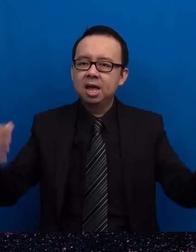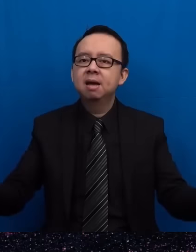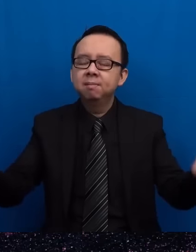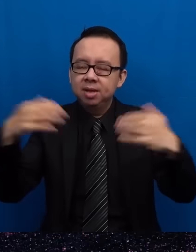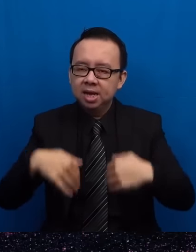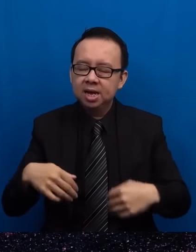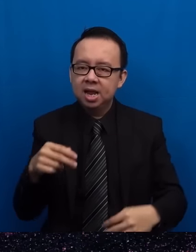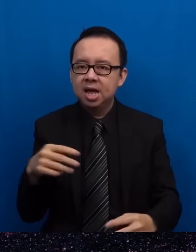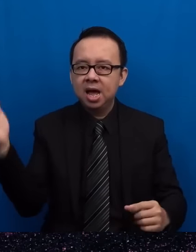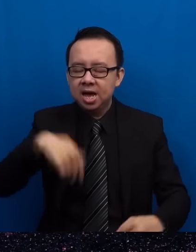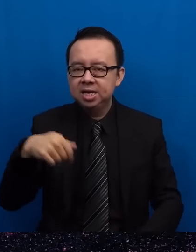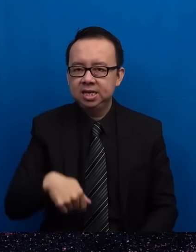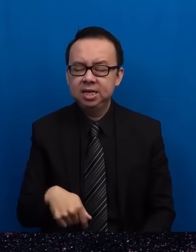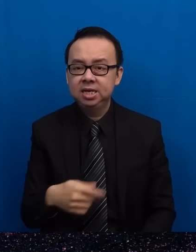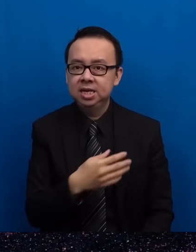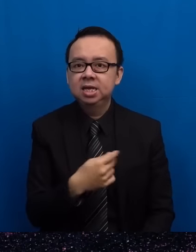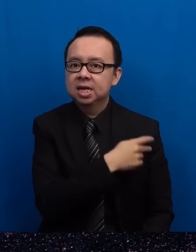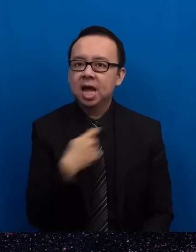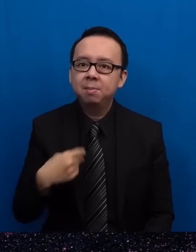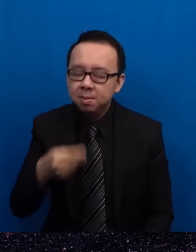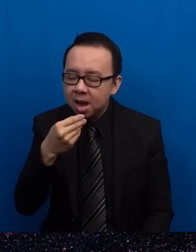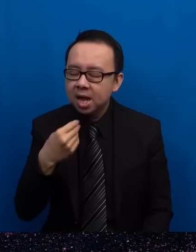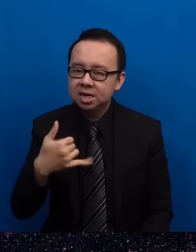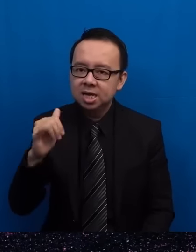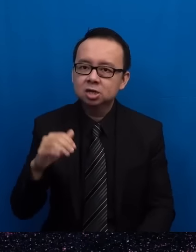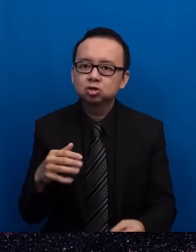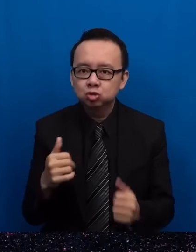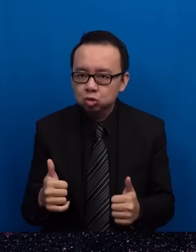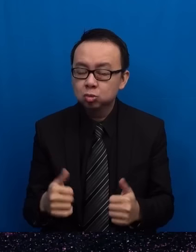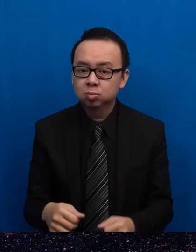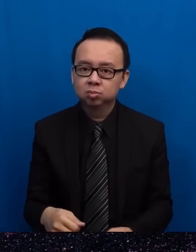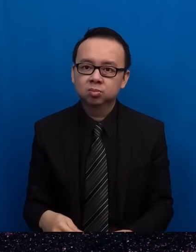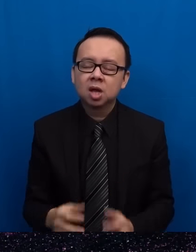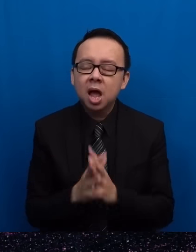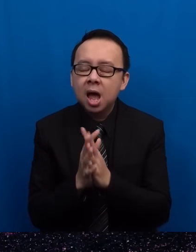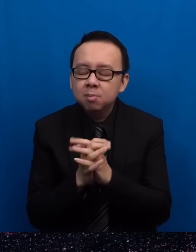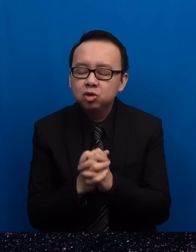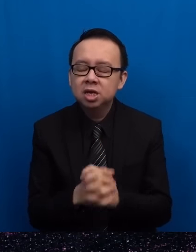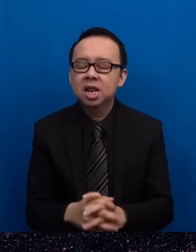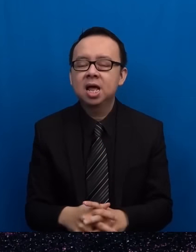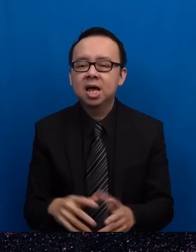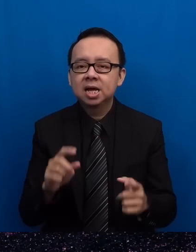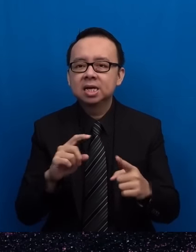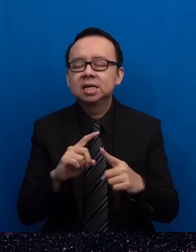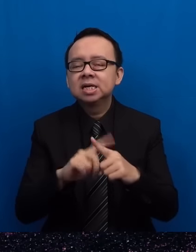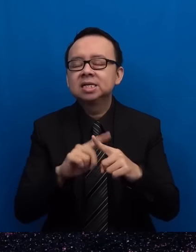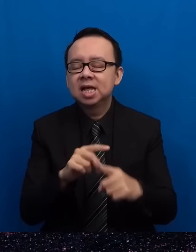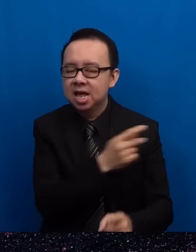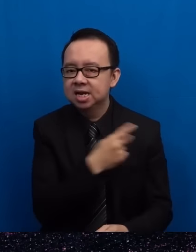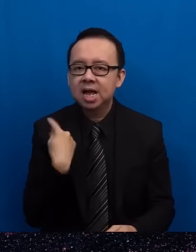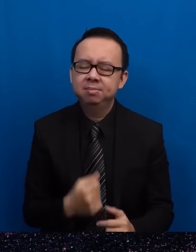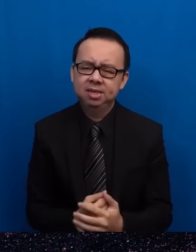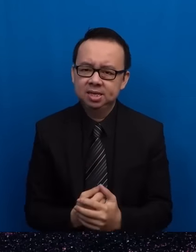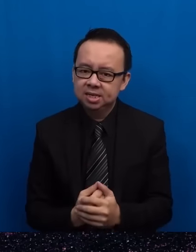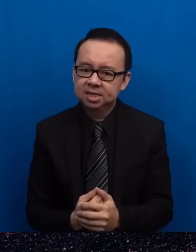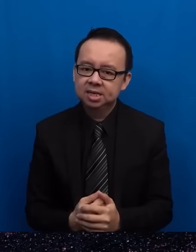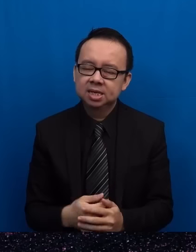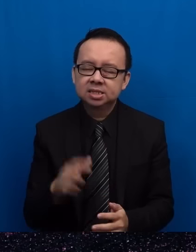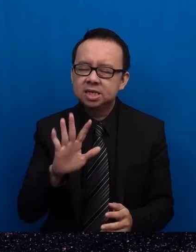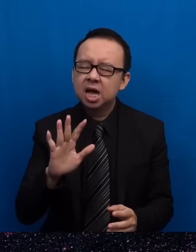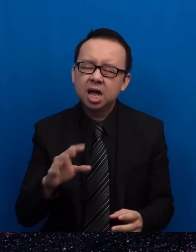makanan kami secukupnya. Dan ampunilah segala kesalahan kami seperti kami mengampuni mereka yang bersalah pada kami. Dan